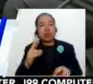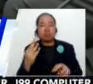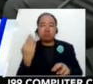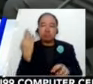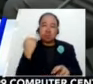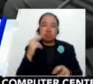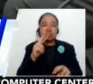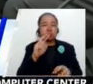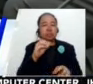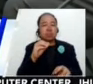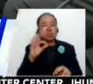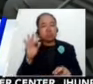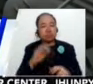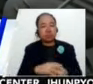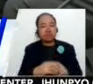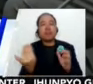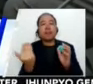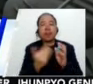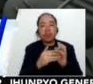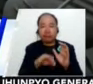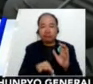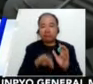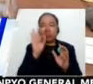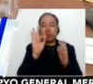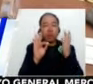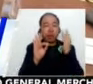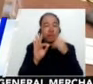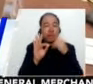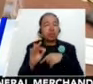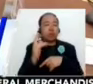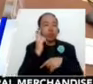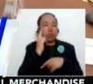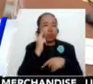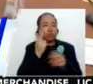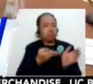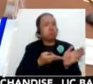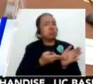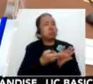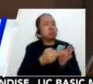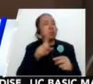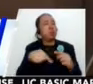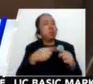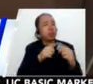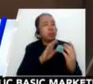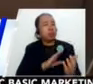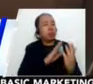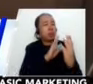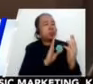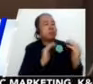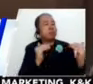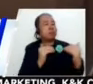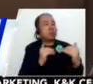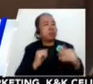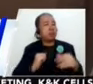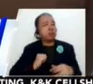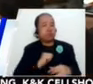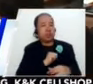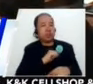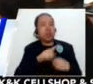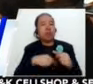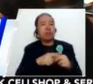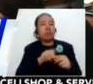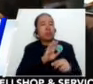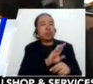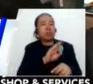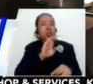2009. Muli itong naungkat dahil sa pag-amin mismo ni Duterte nang humarap sa investigasyon ng Senado sa umano'y extrajudicial killing